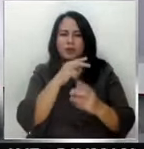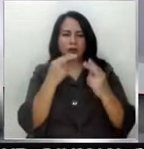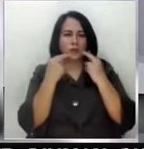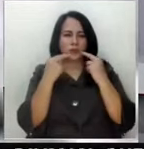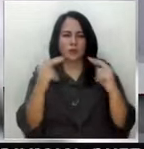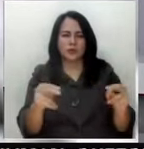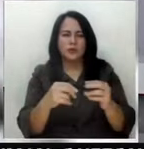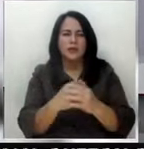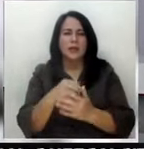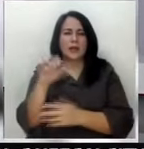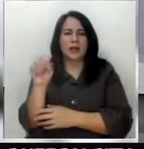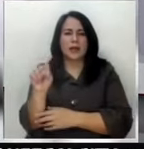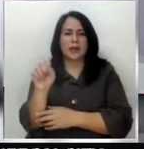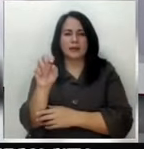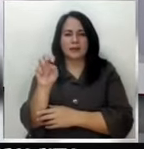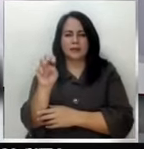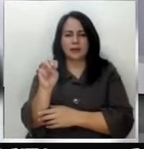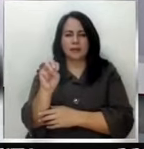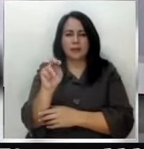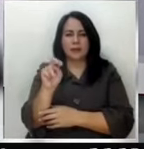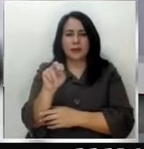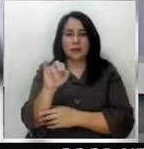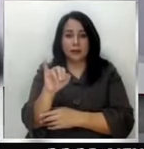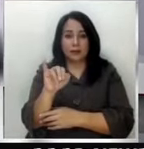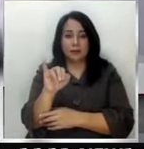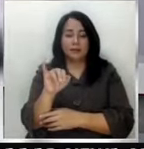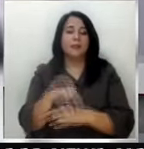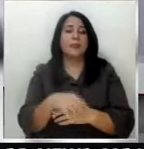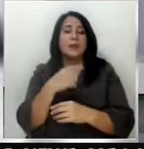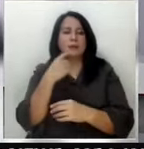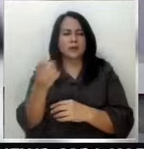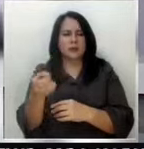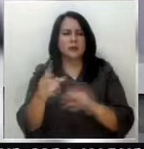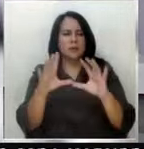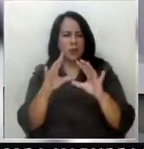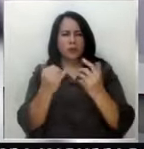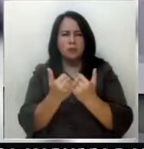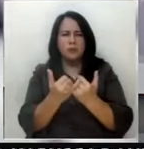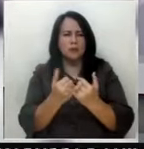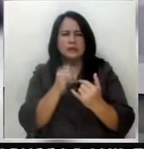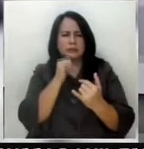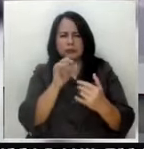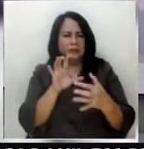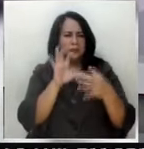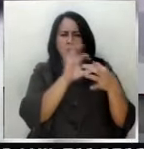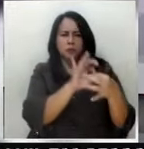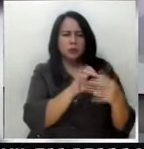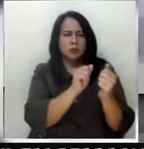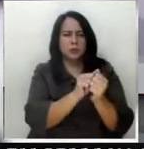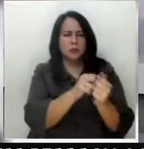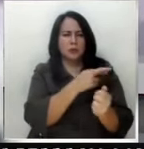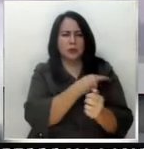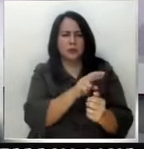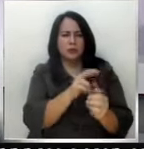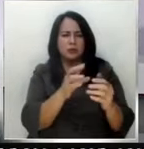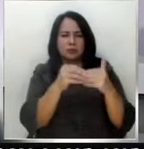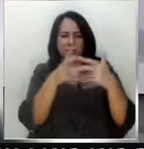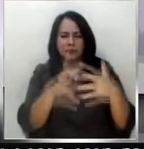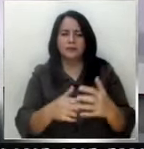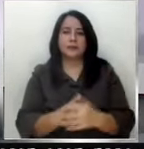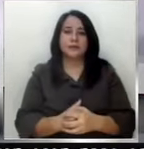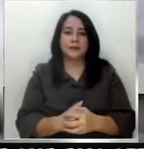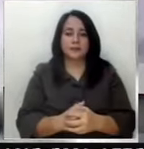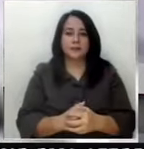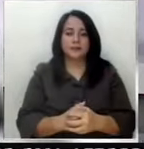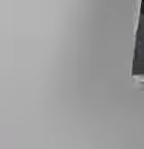ng SMNI. Pero sabi ng network, walang kinalaman dyan ang religious leader. Nakatutok si Tina